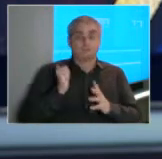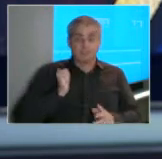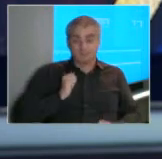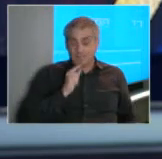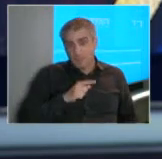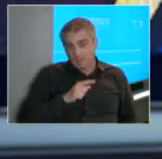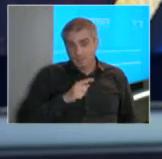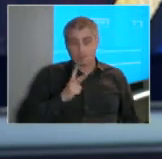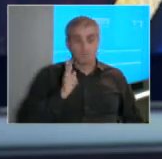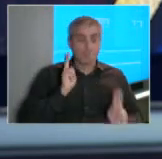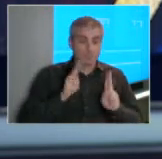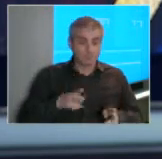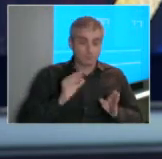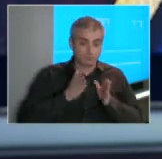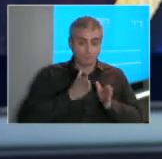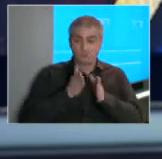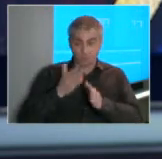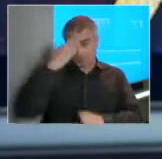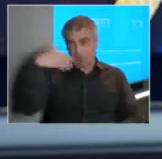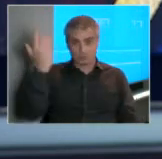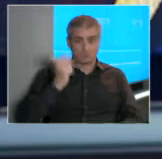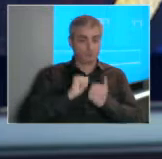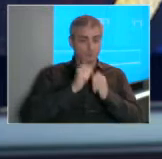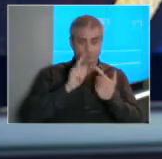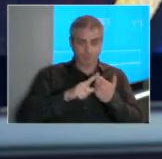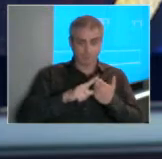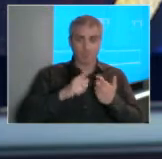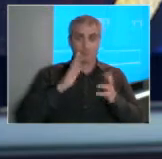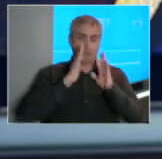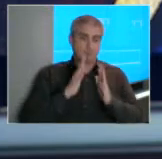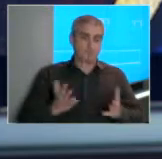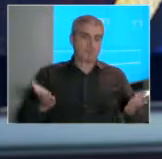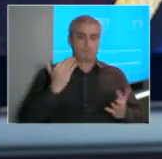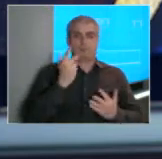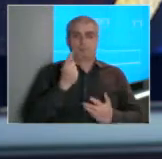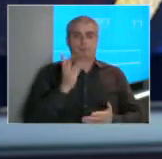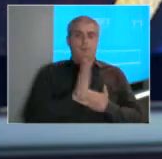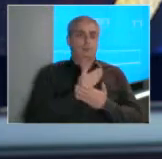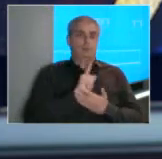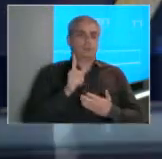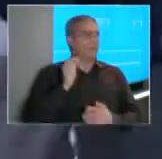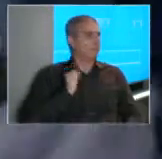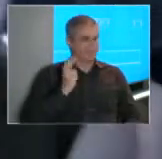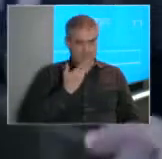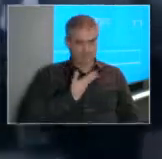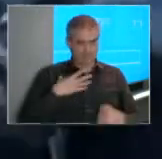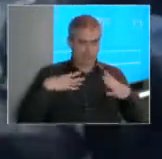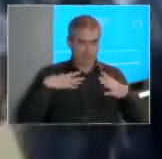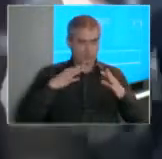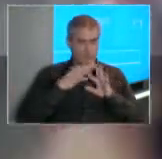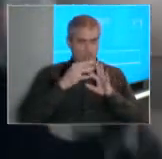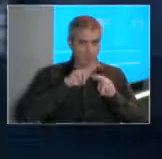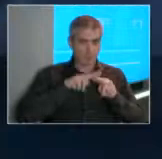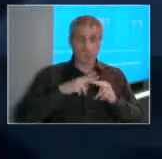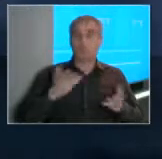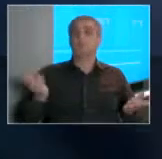הצבא מאפשר, ויש מסלול לידוענים, לספורטאים, לאמנים, ברגע שיחליטו שלא. אתה התגייסת, קיבלת חופשה בתאילנד אחרי